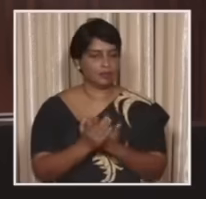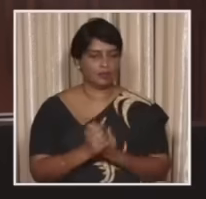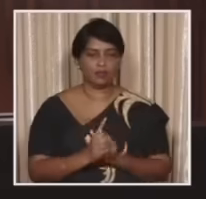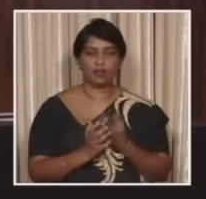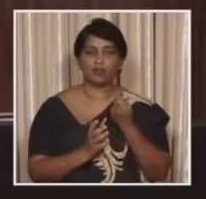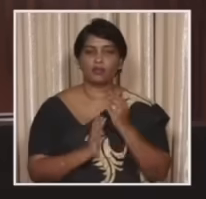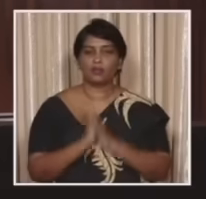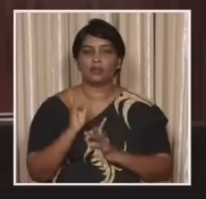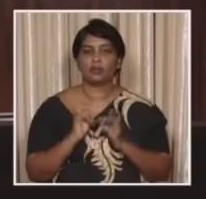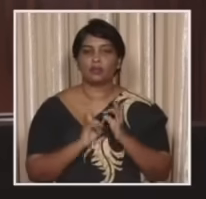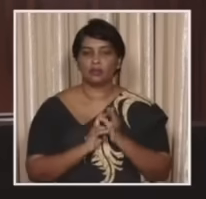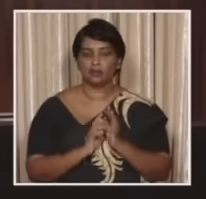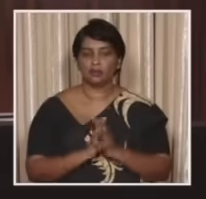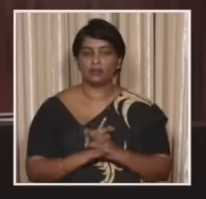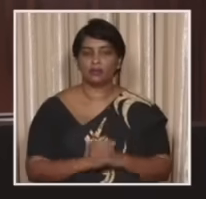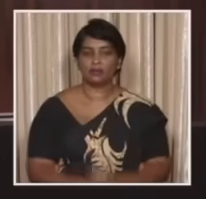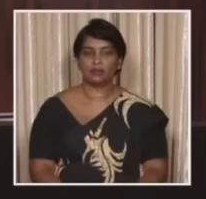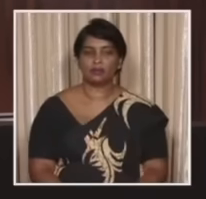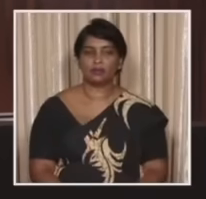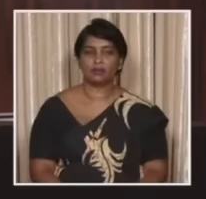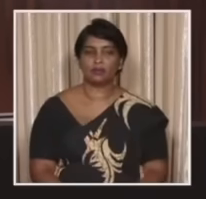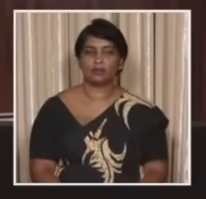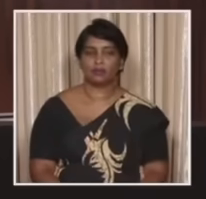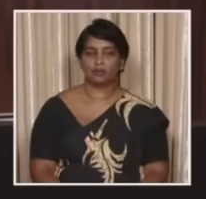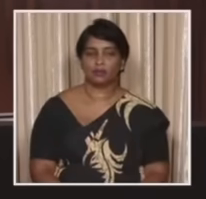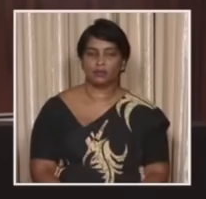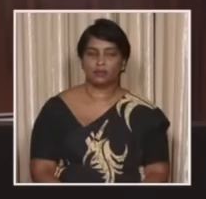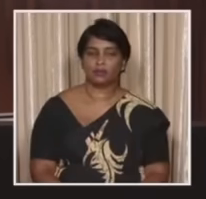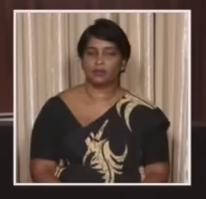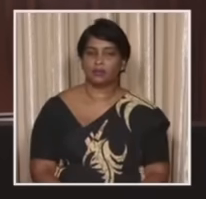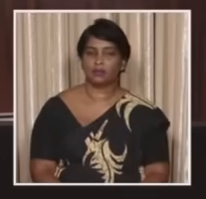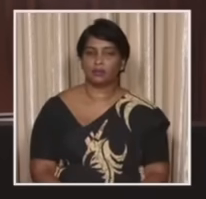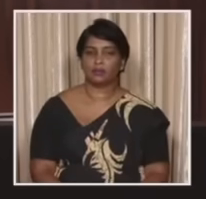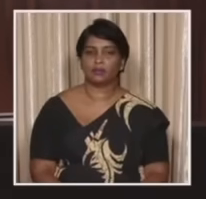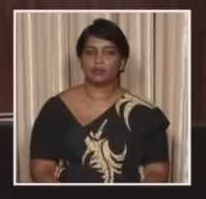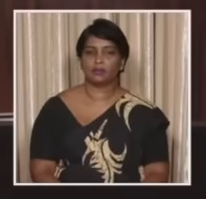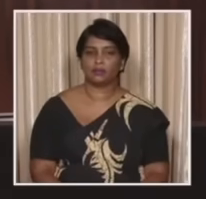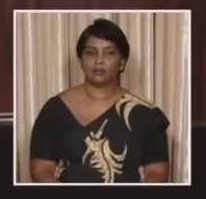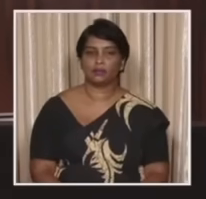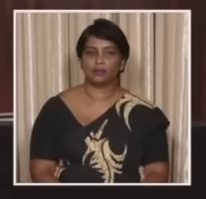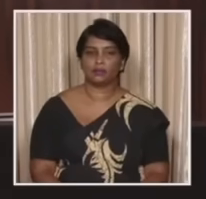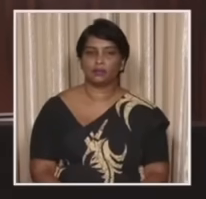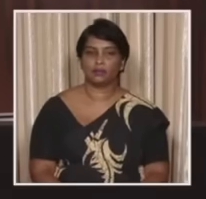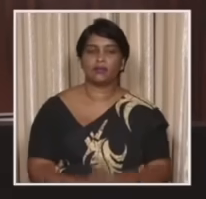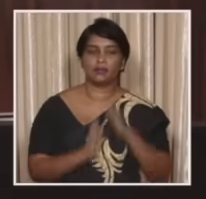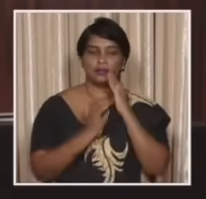ඇමතුමා. ගරු කතානායකතුමනි, ප්‍රධාන වැඩ කටයුතු ආරම්භයේ